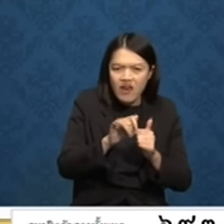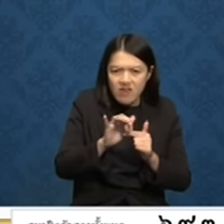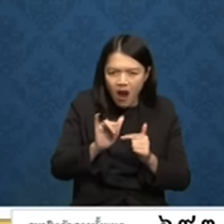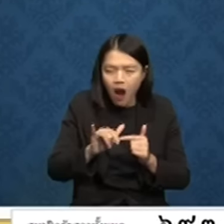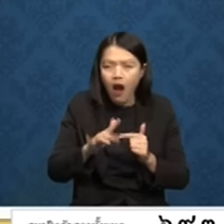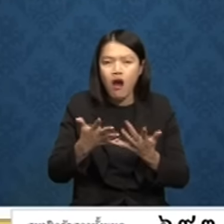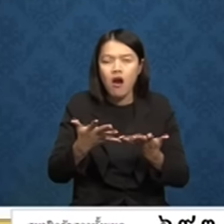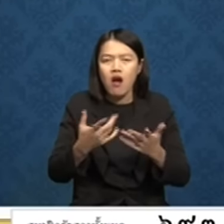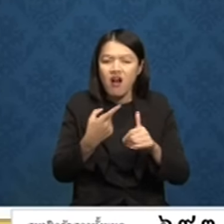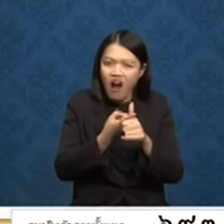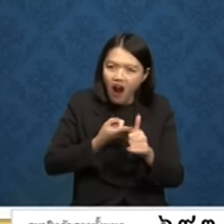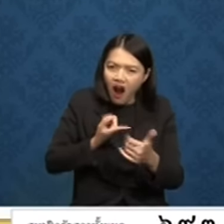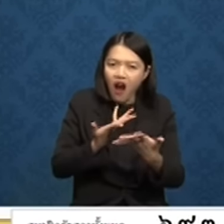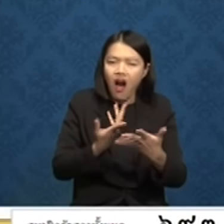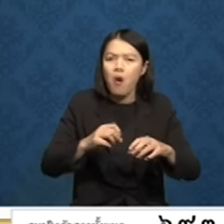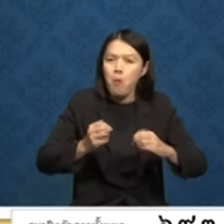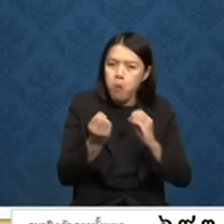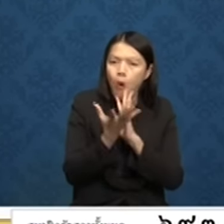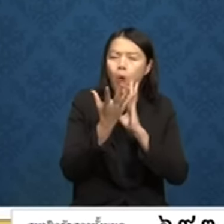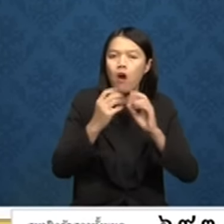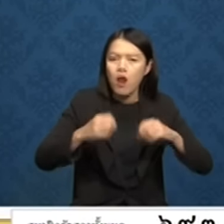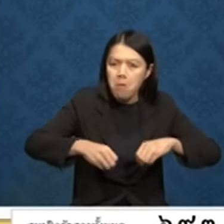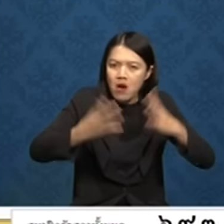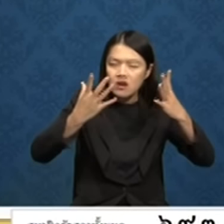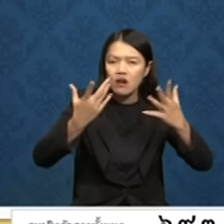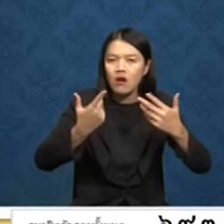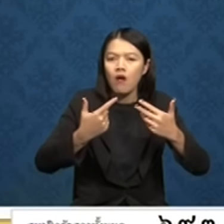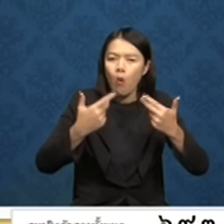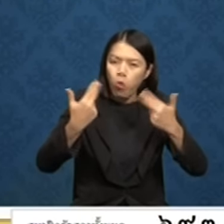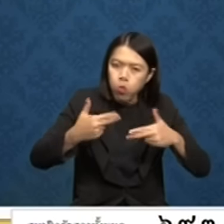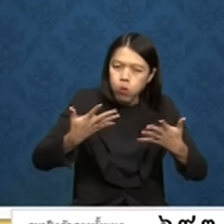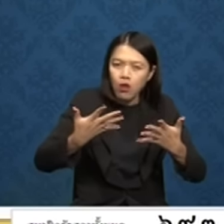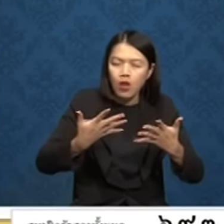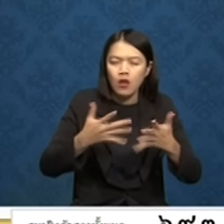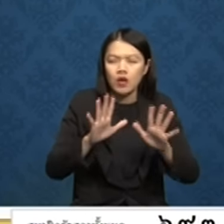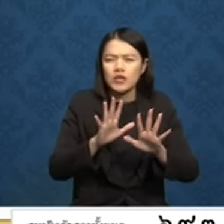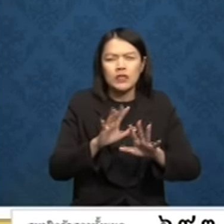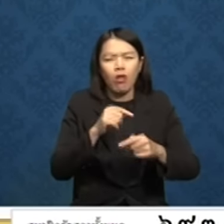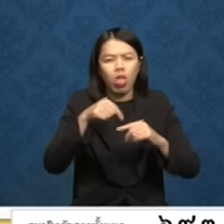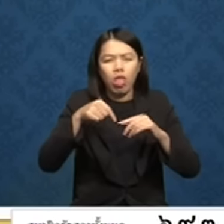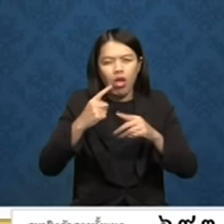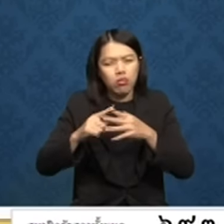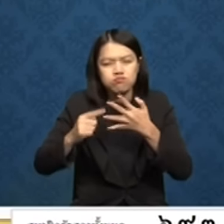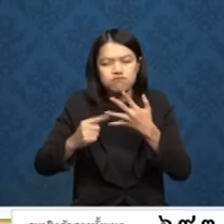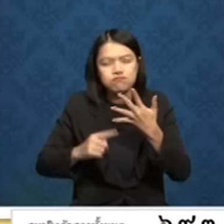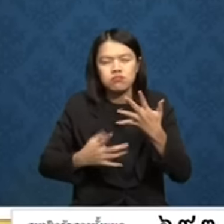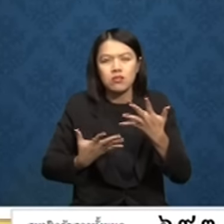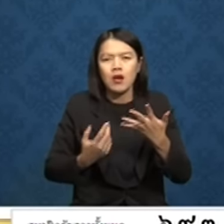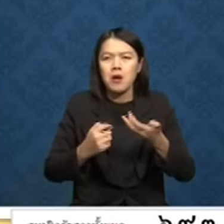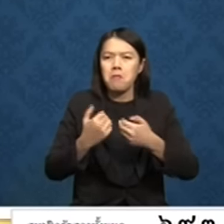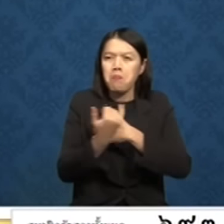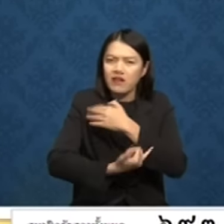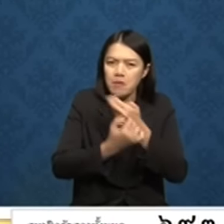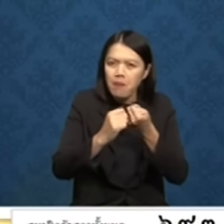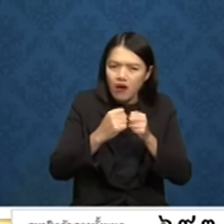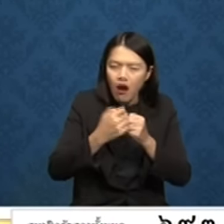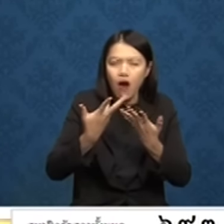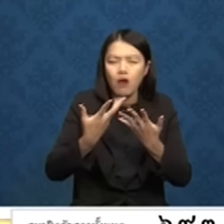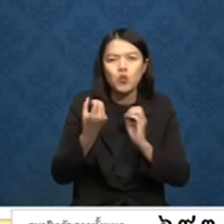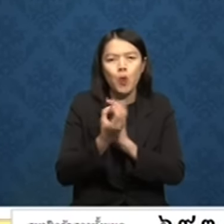เป็นเรื่องความรุนแรงเป็นเรื่องการช่อราษฎร์บังหลวงเป็นเรื่องโน้นเรื่องนี้เป็นเรื่องระหว่างประเทศ